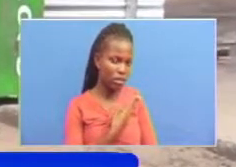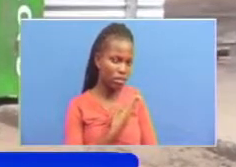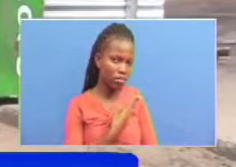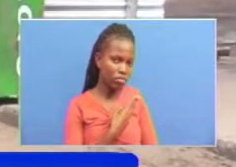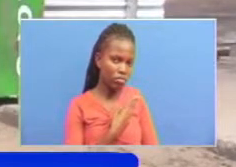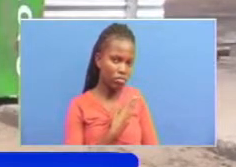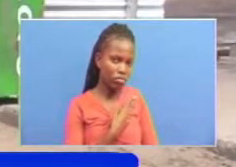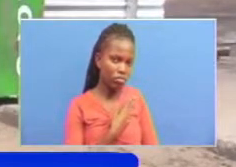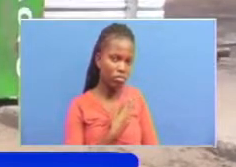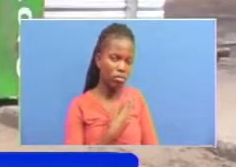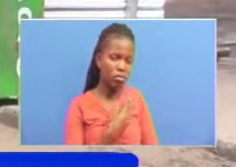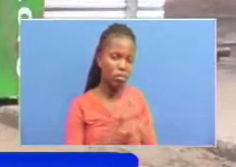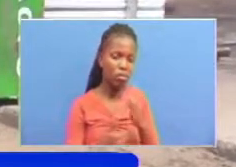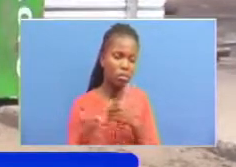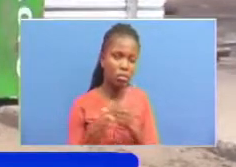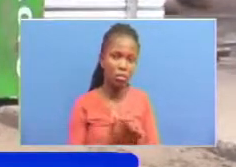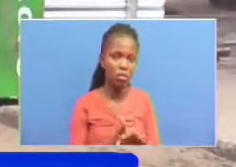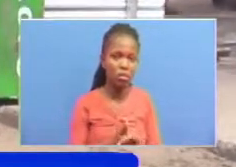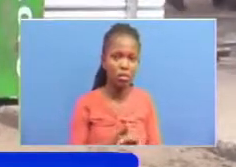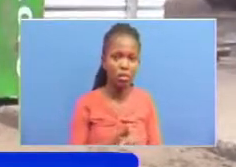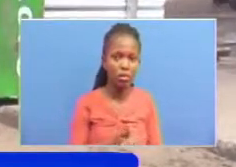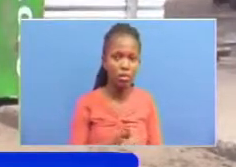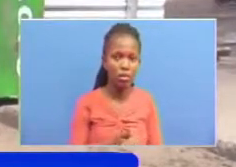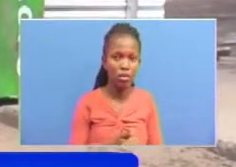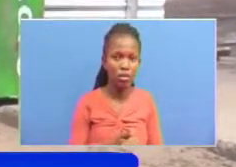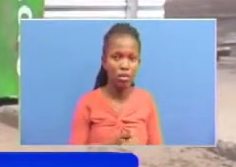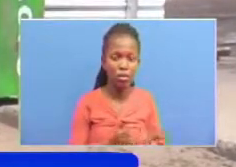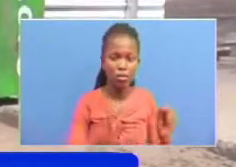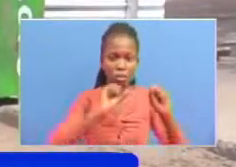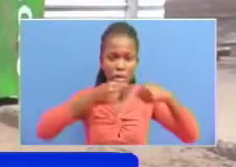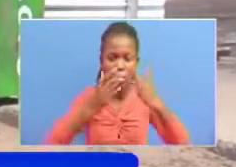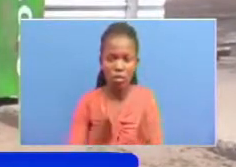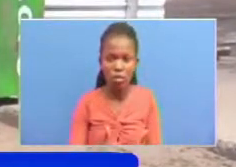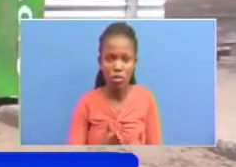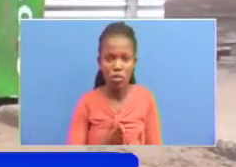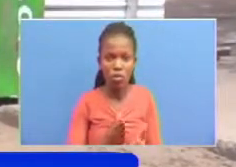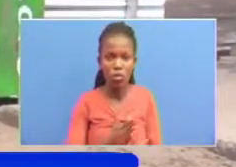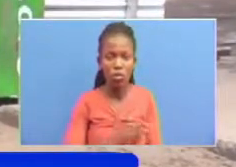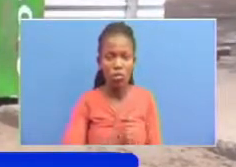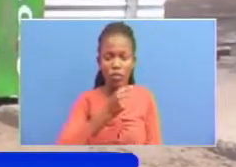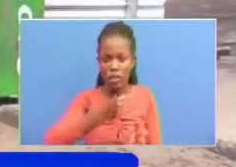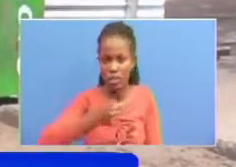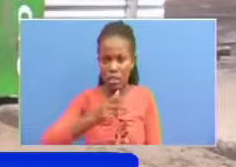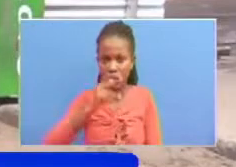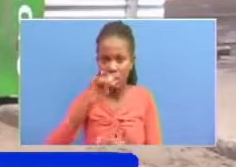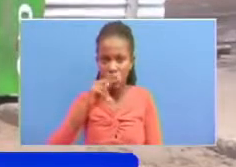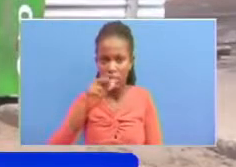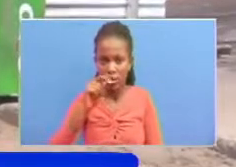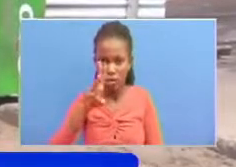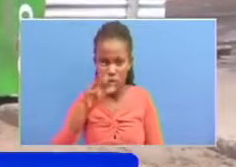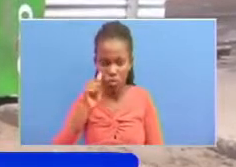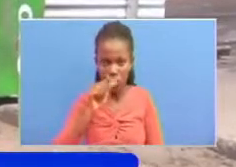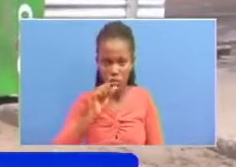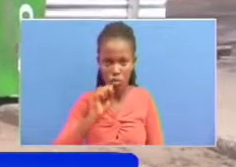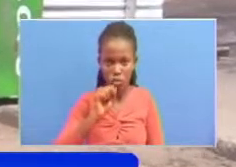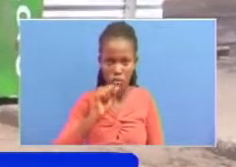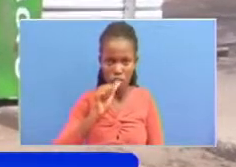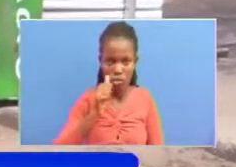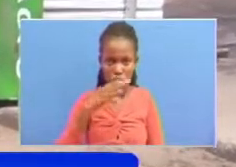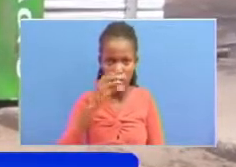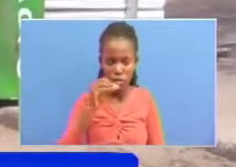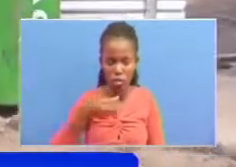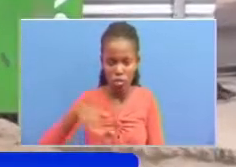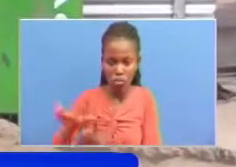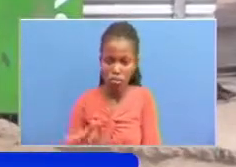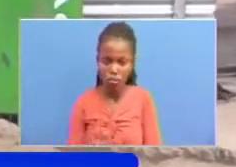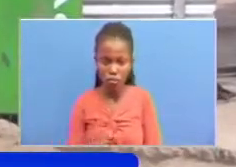matomota. Maikuwa ofisi wake natwa na vala atwa ya maeleisi othatuo na matatu isi yake natwa na ila siyethi etuesiu waete